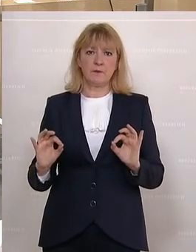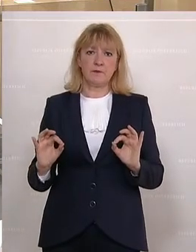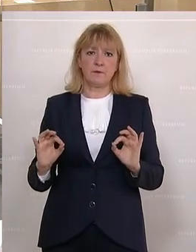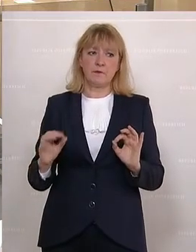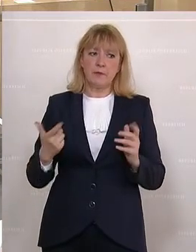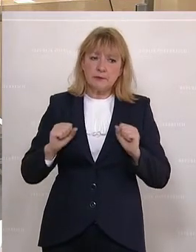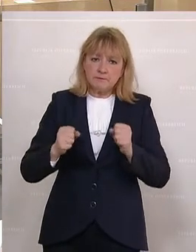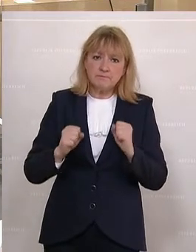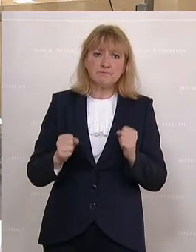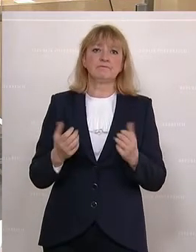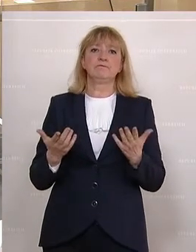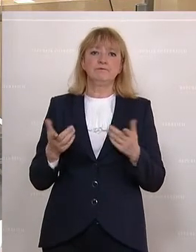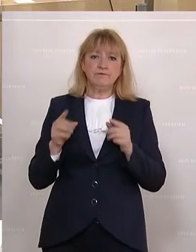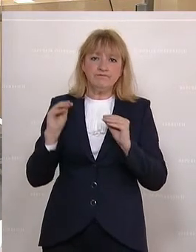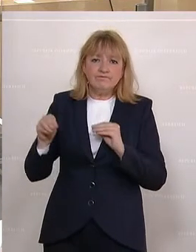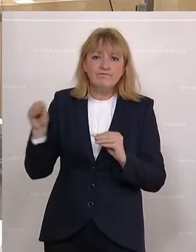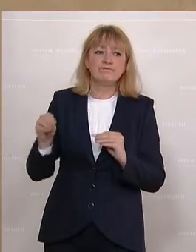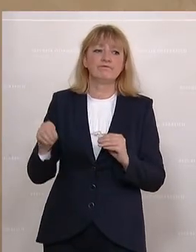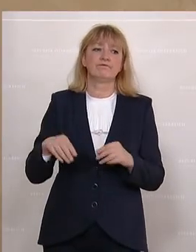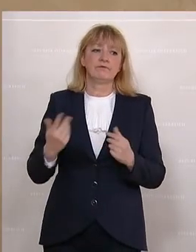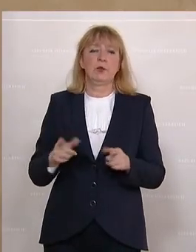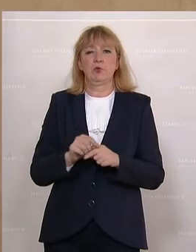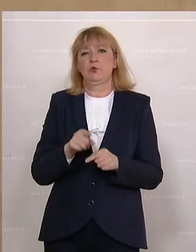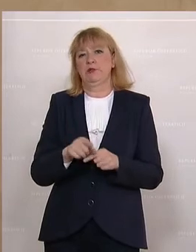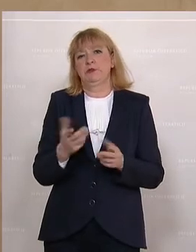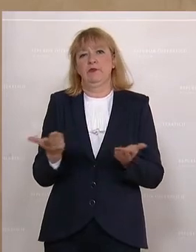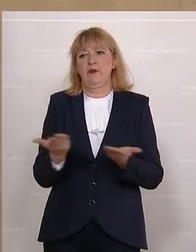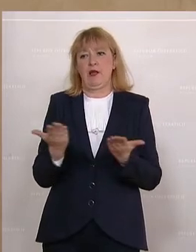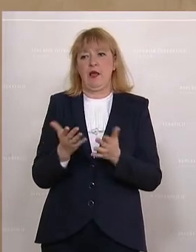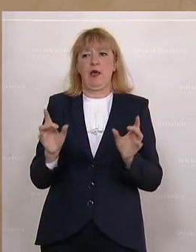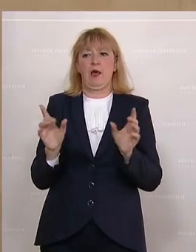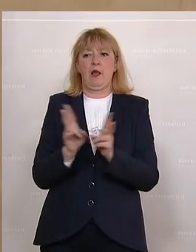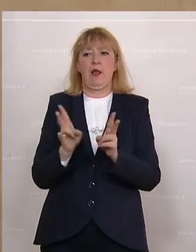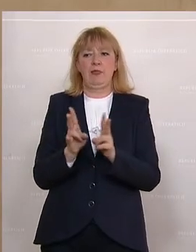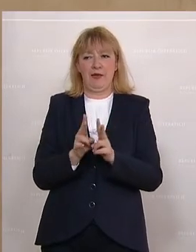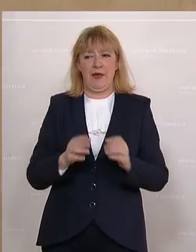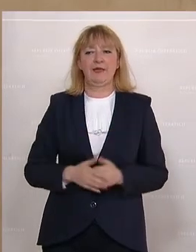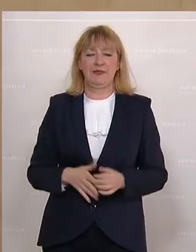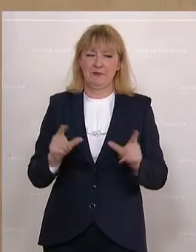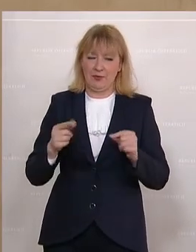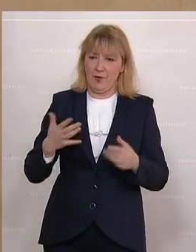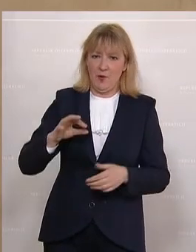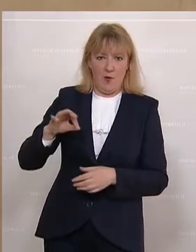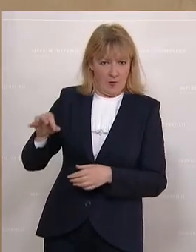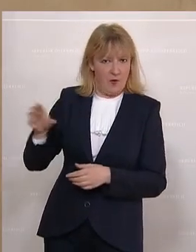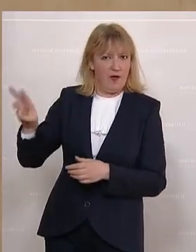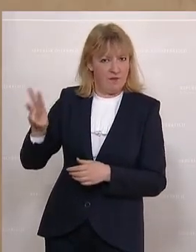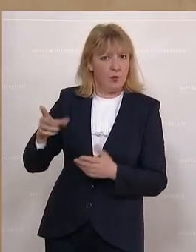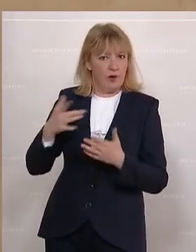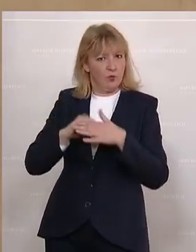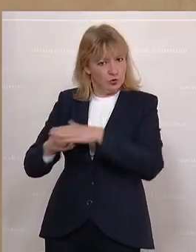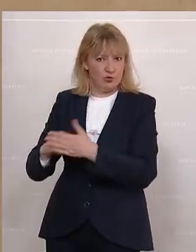hat integriert hat ist eine kleinigkeit ich denke sie sollten unseren kollegen vorgänger unterstützen frau präsidentin